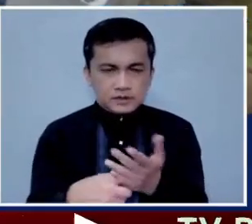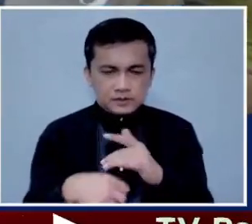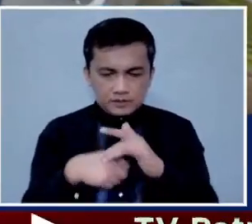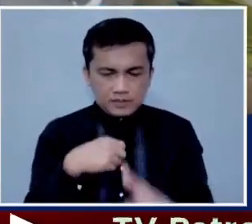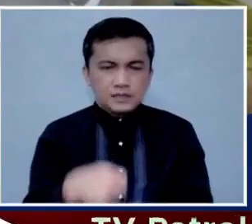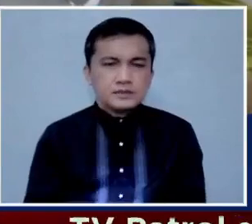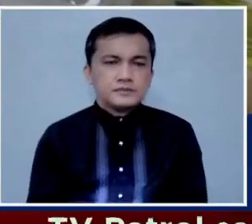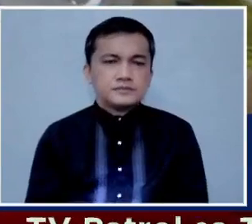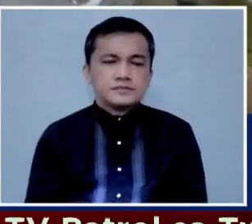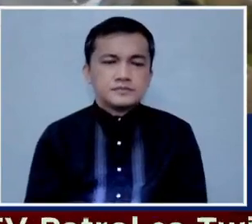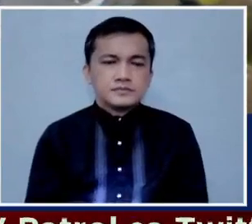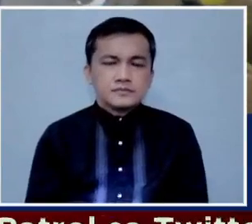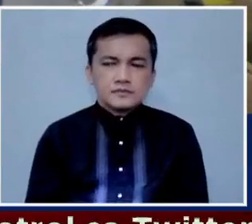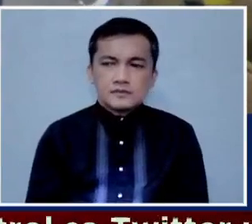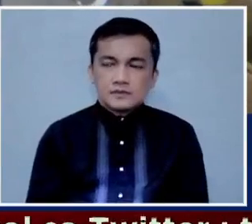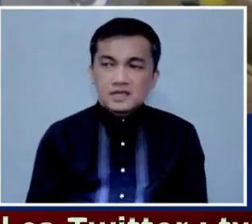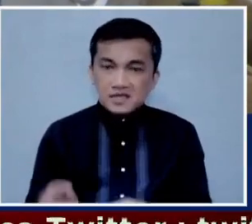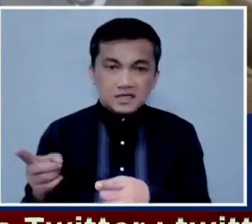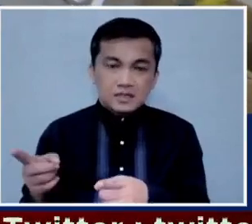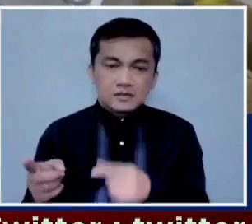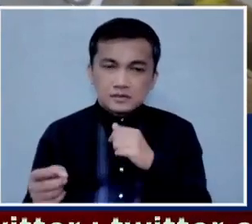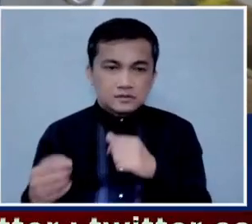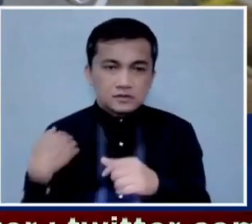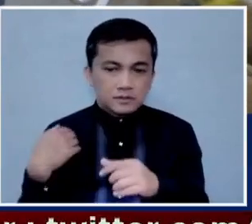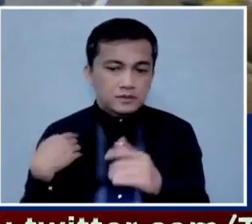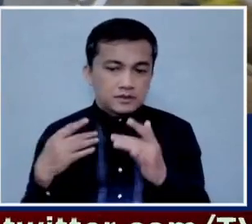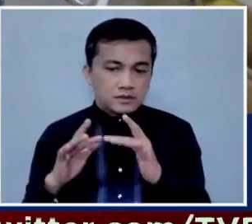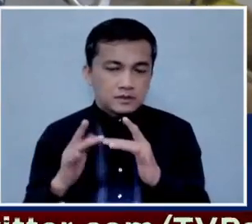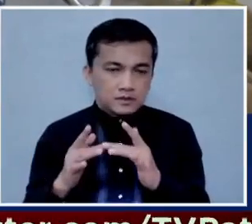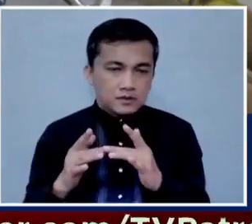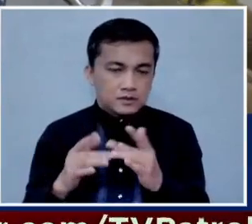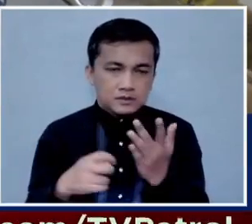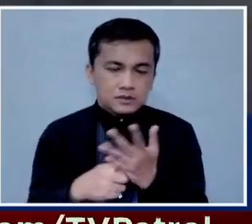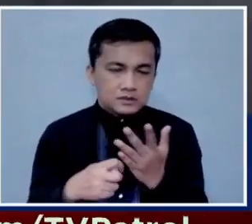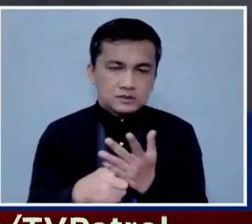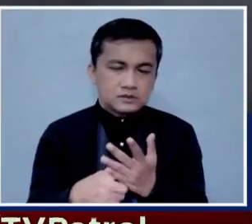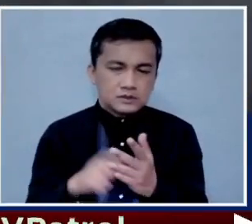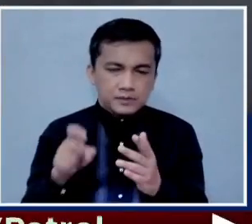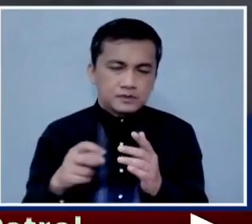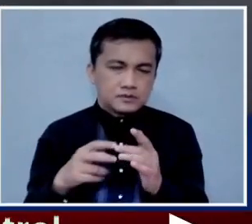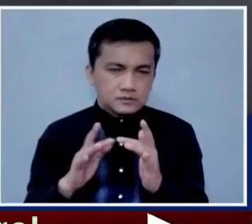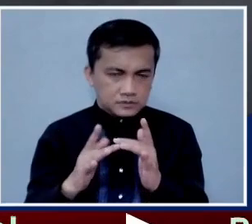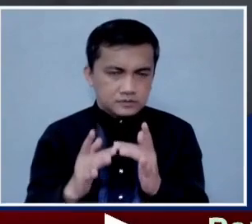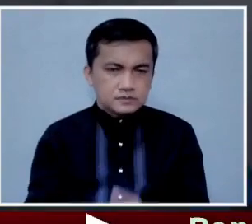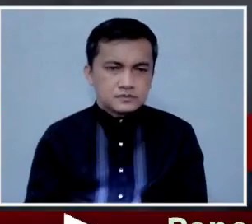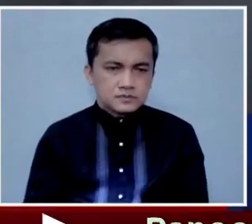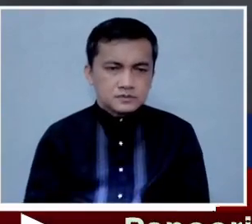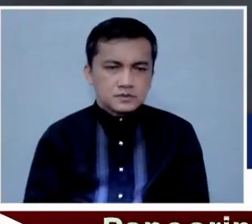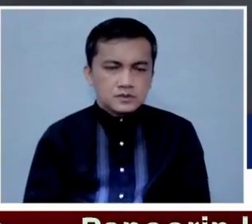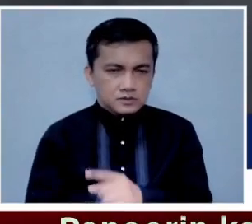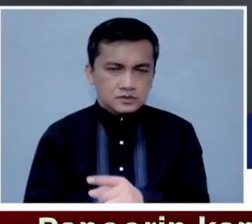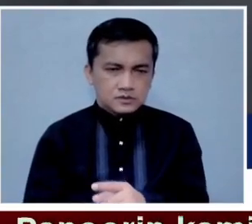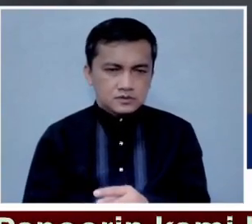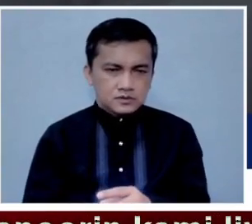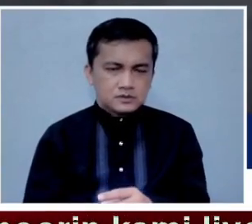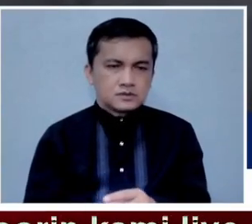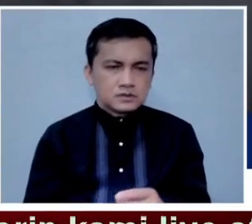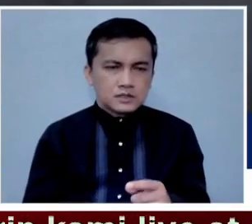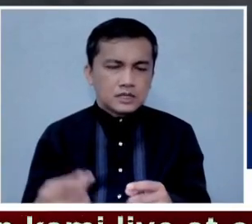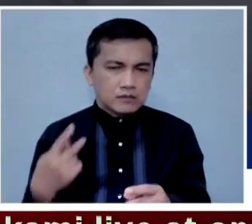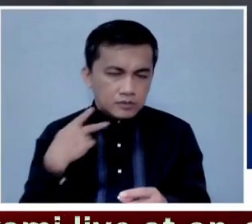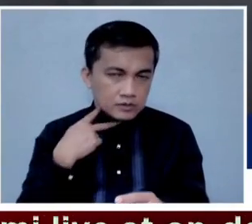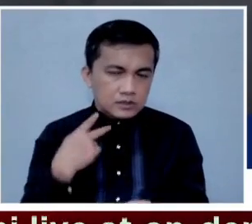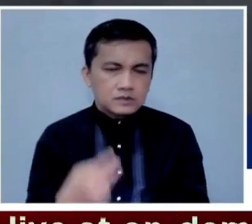maaga. Karamihan dyan hindi pa naka-online or electronic ticket. Dapat online. So doon talaga nagkakaroon ng bottleneck.